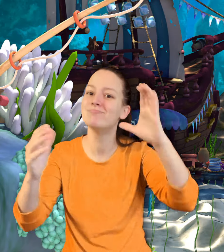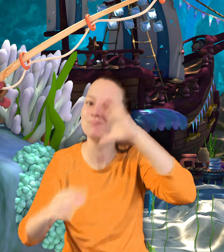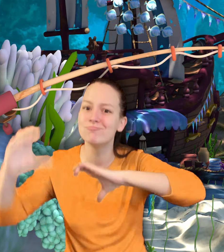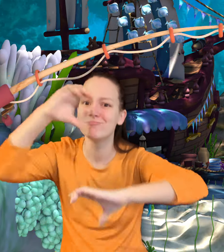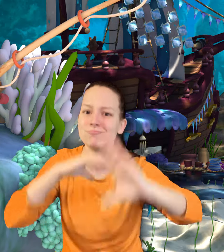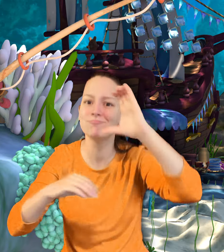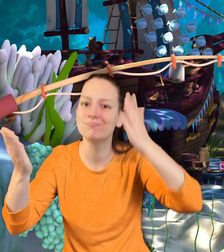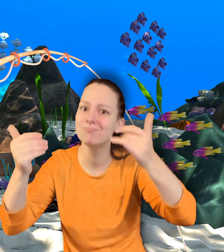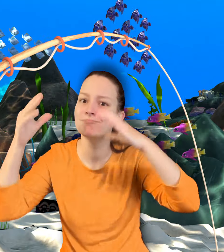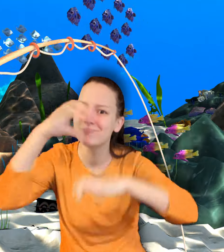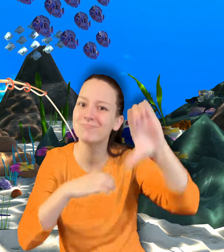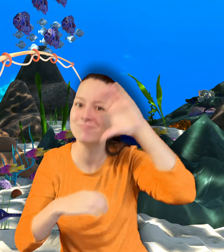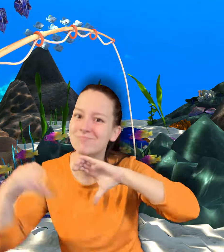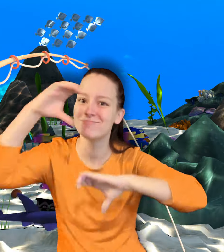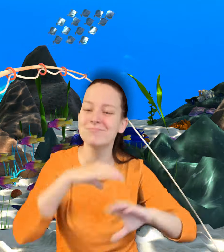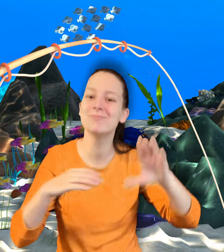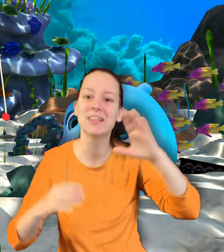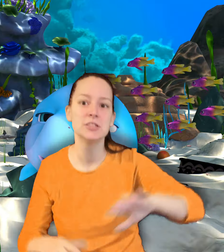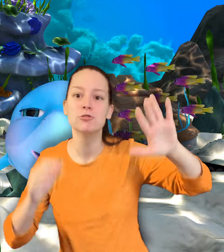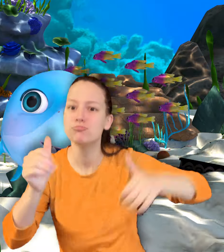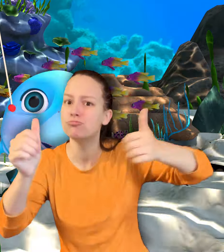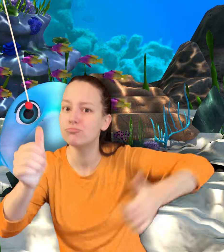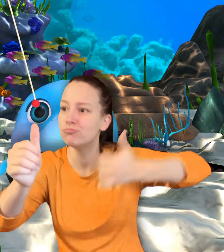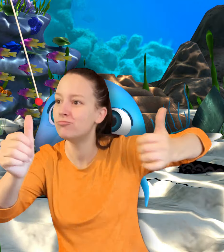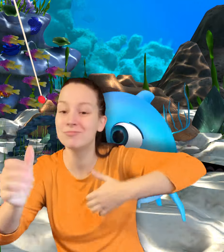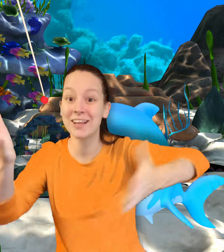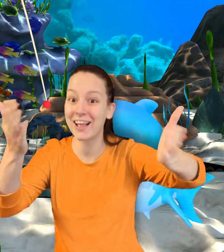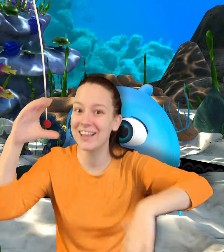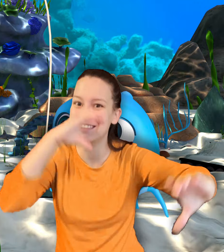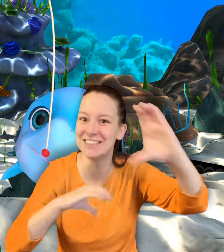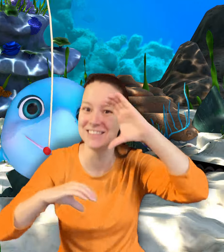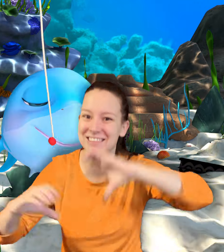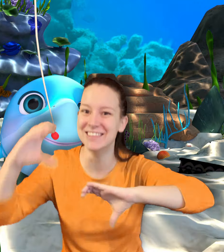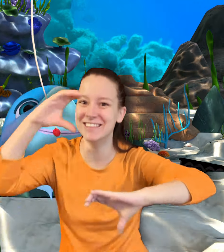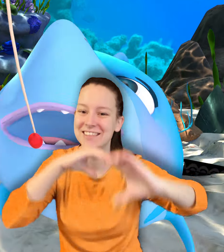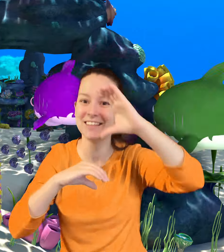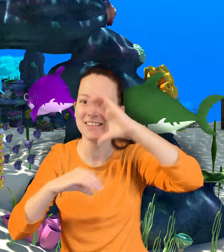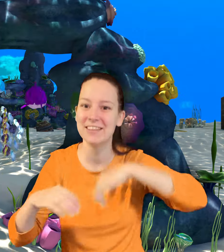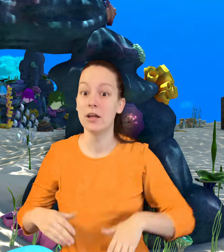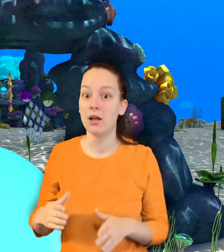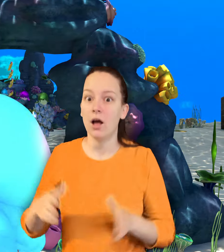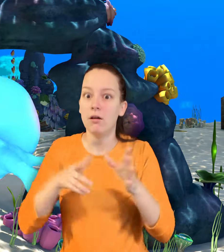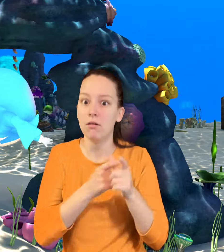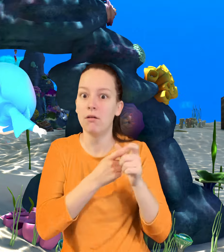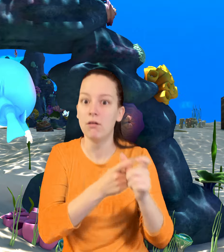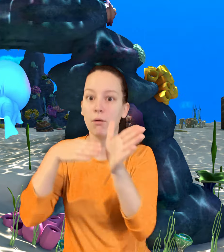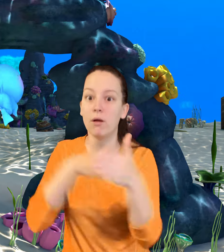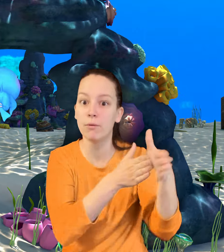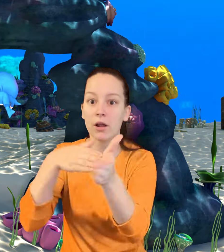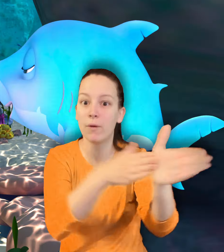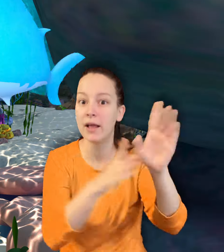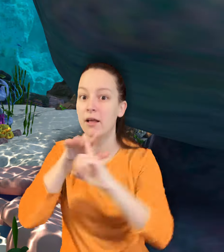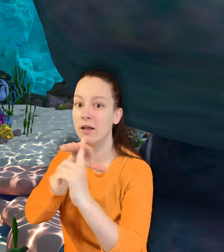みんな海のハメ家族逃げろ